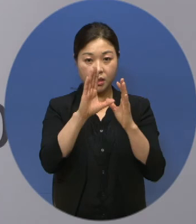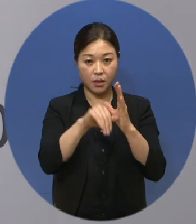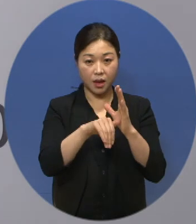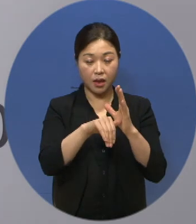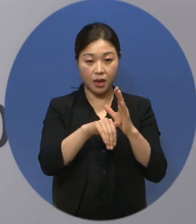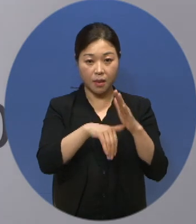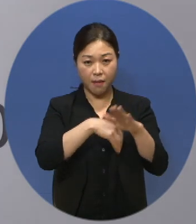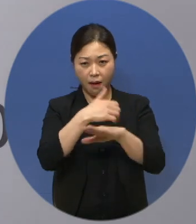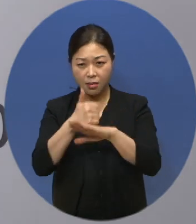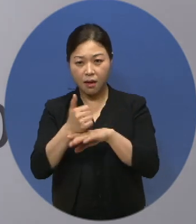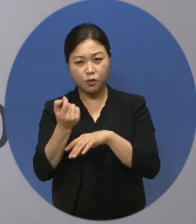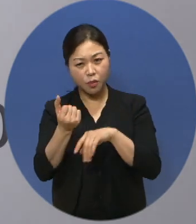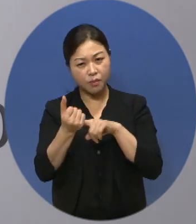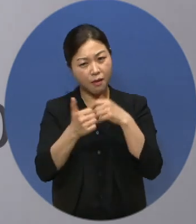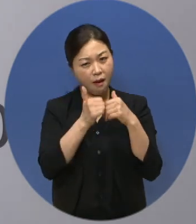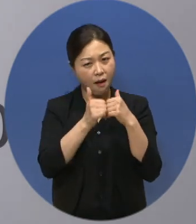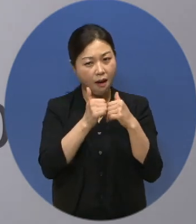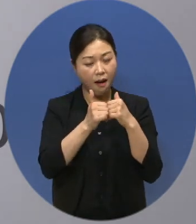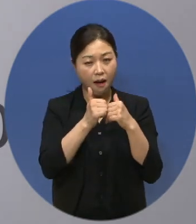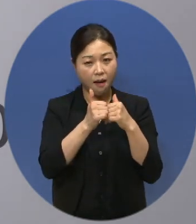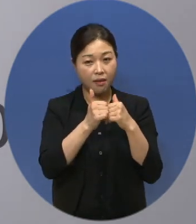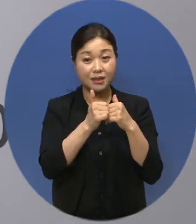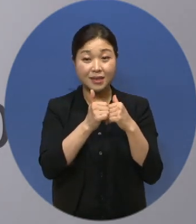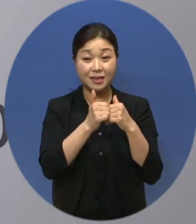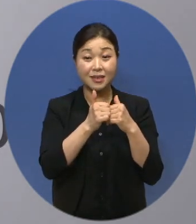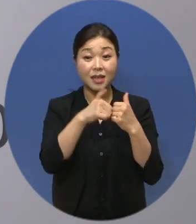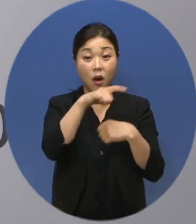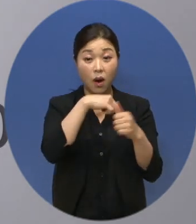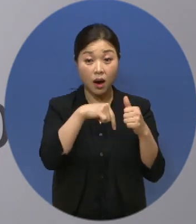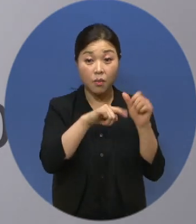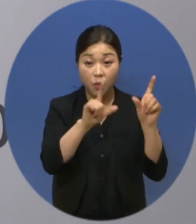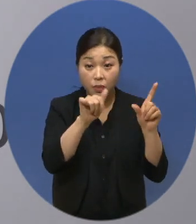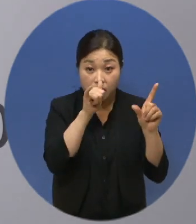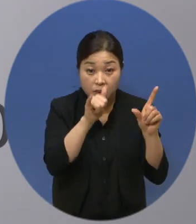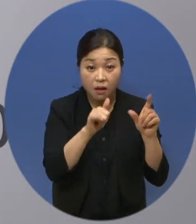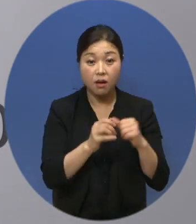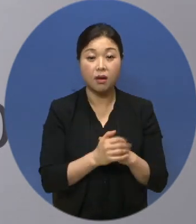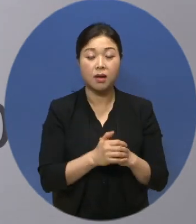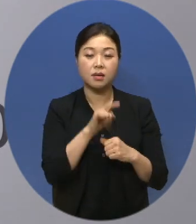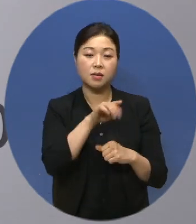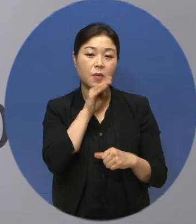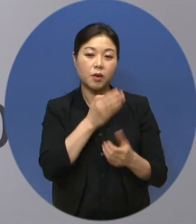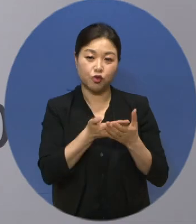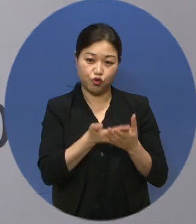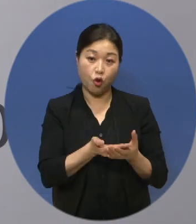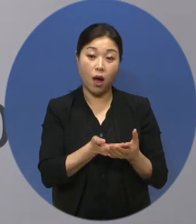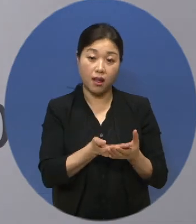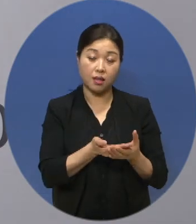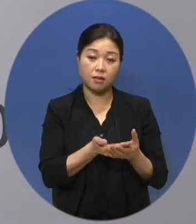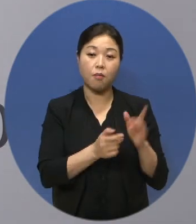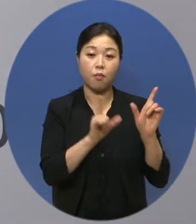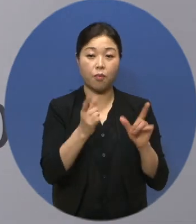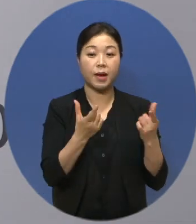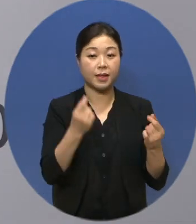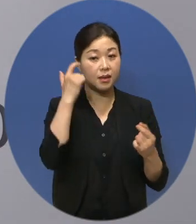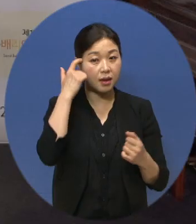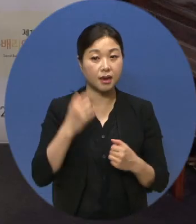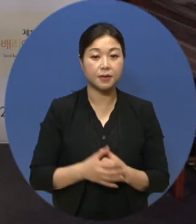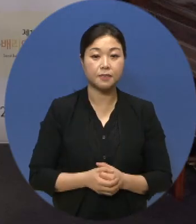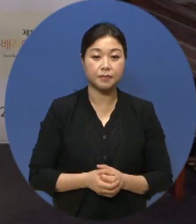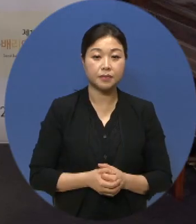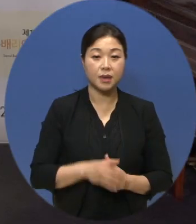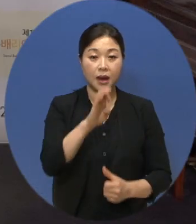굉장히 이질적인 장면 하나가 있어요. 네. 근데 그 장면이 저는 이 영화에서 굉장히 소중한 장면이라고 생각을 하는데